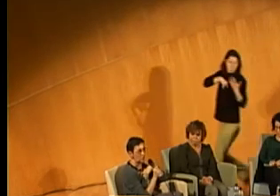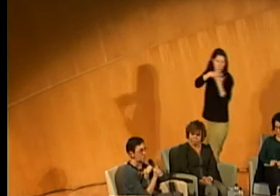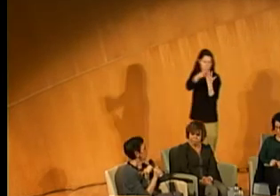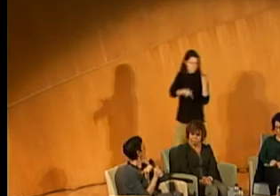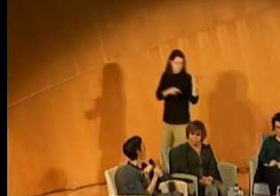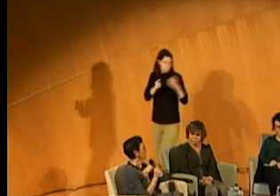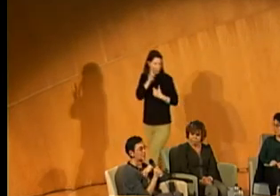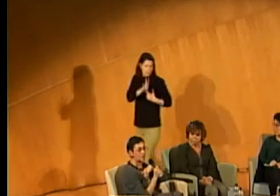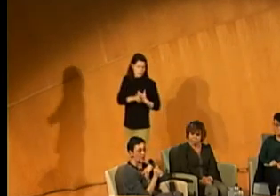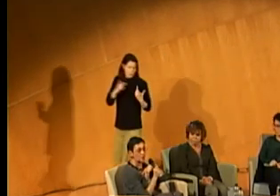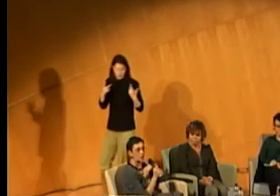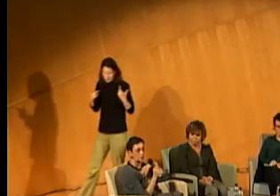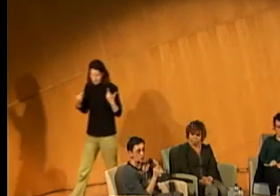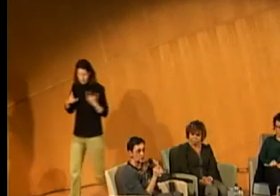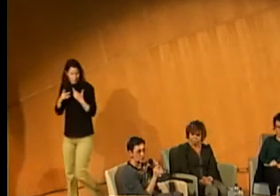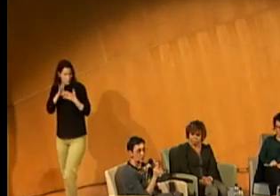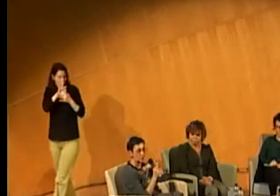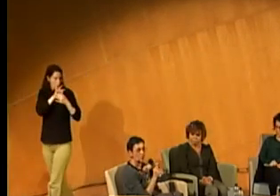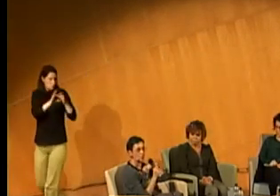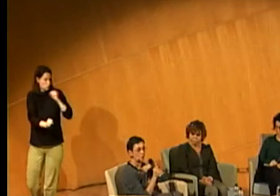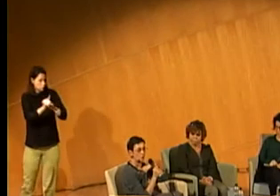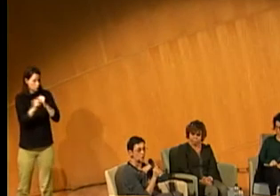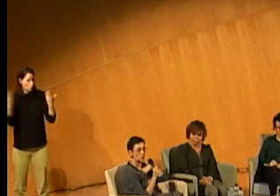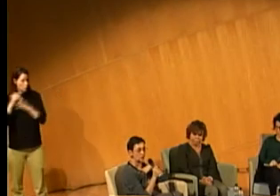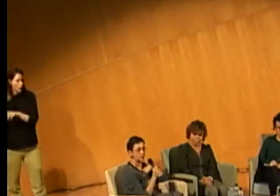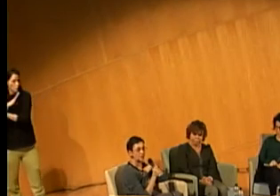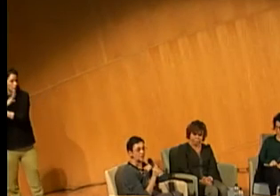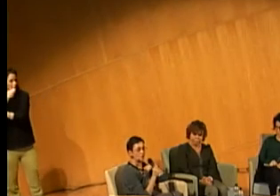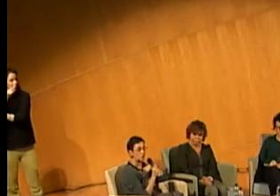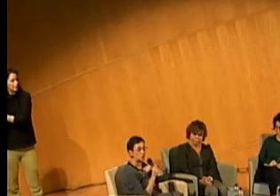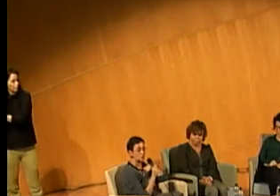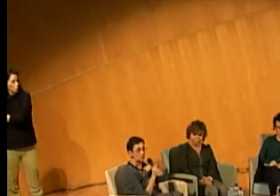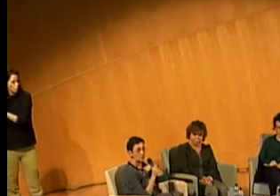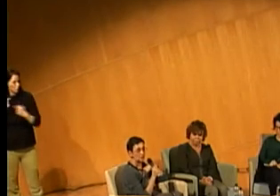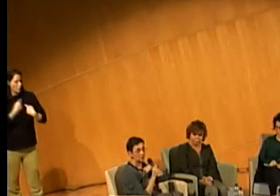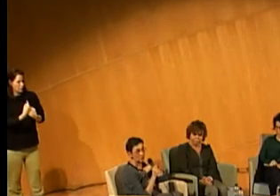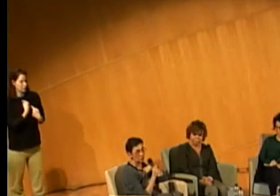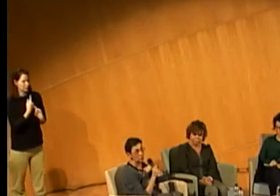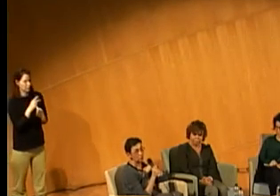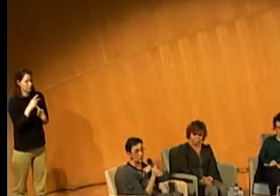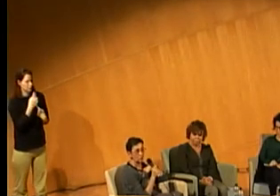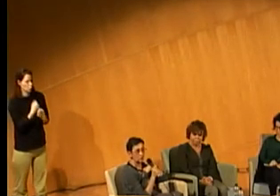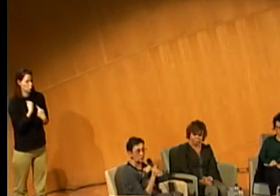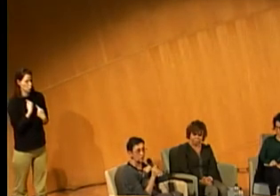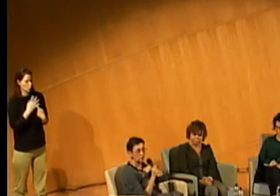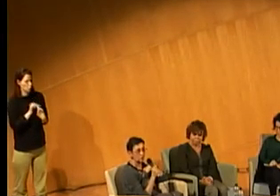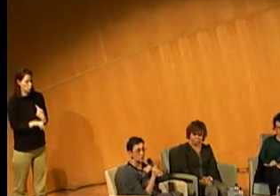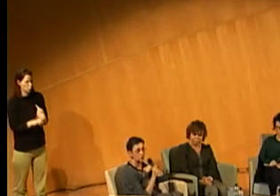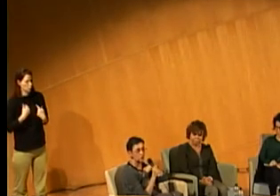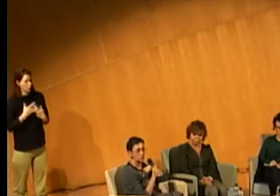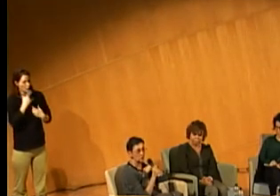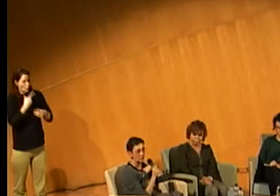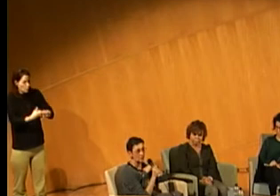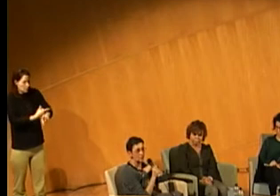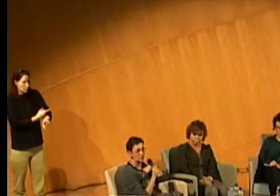par rapport à par rapport à un professeur, on me tutoie. Et en fait, oui, petit à petit, on devient